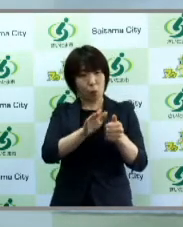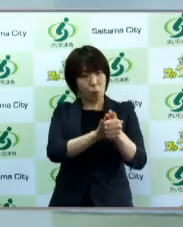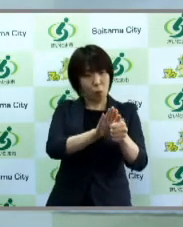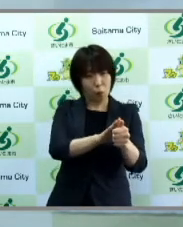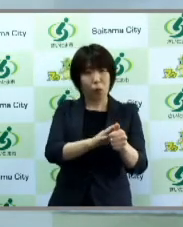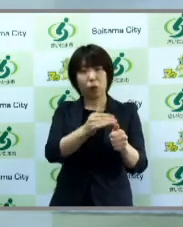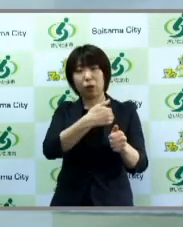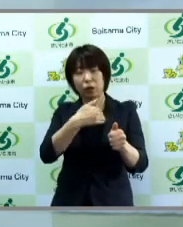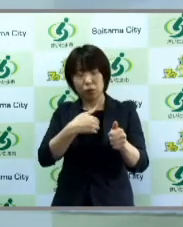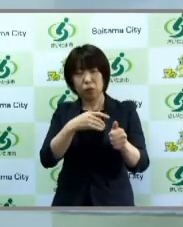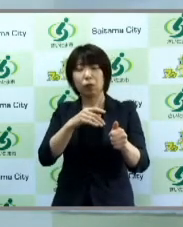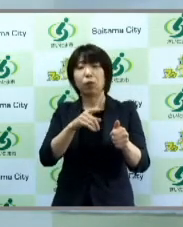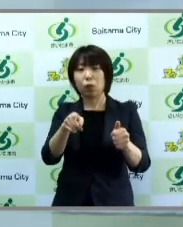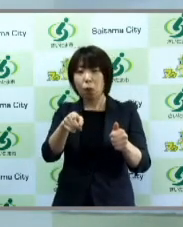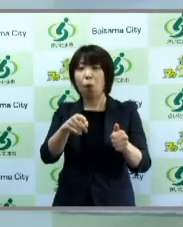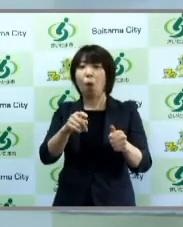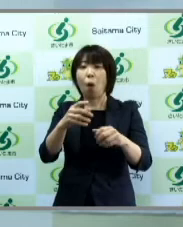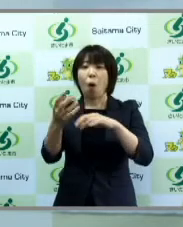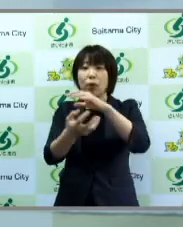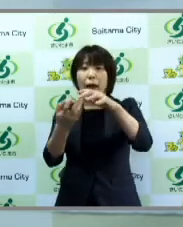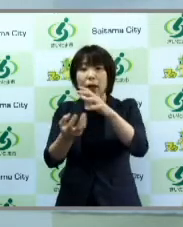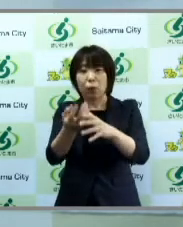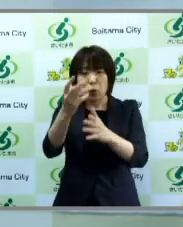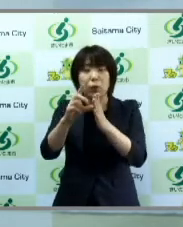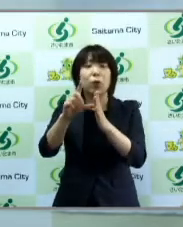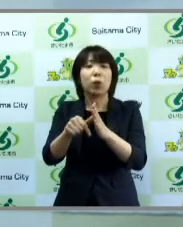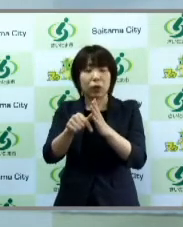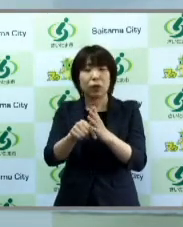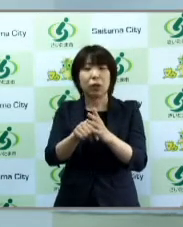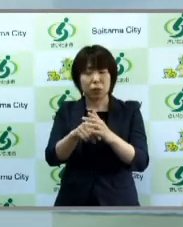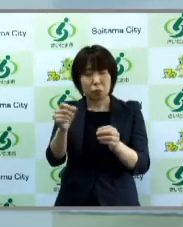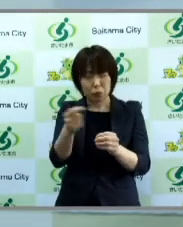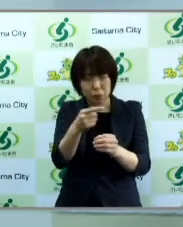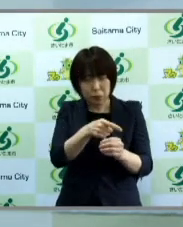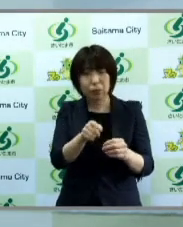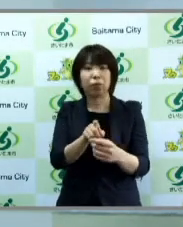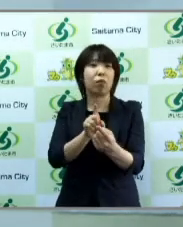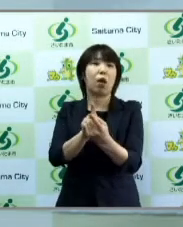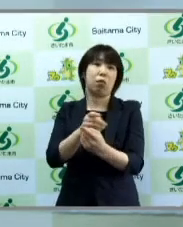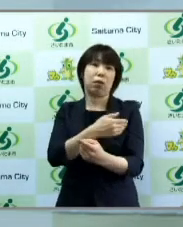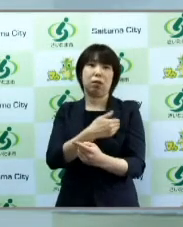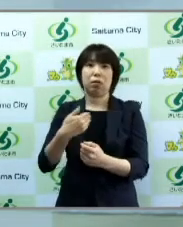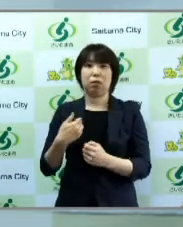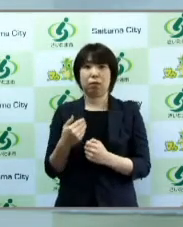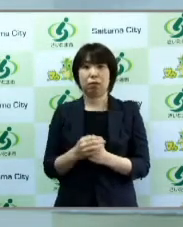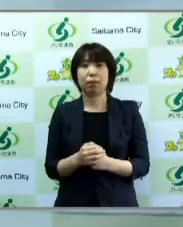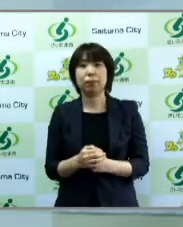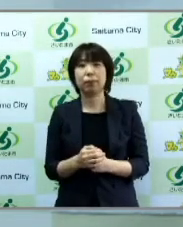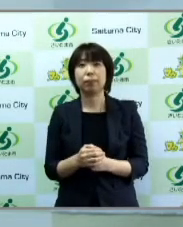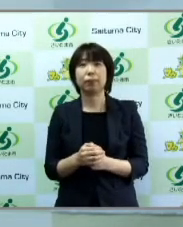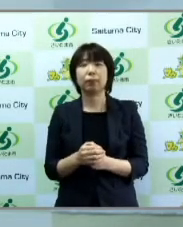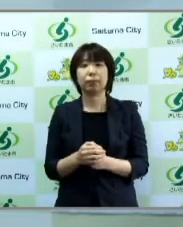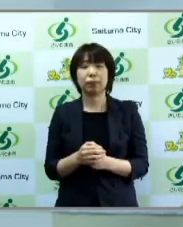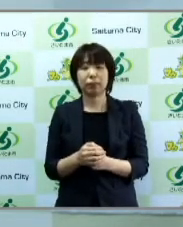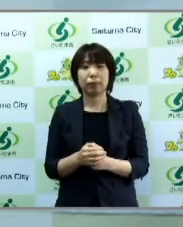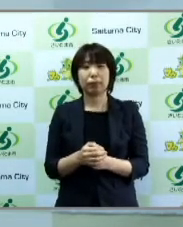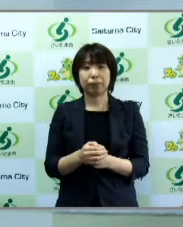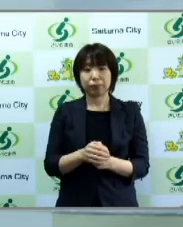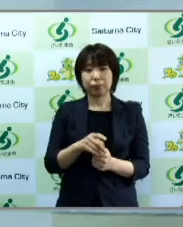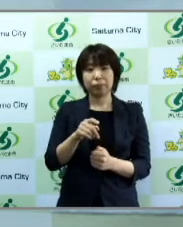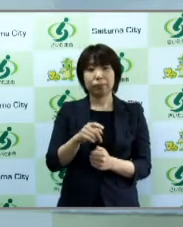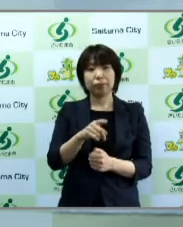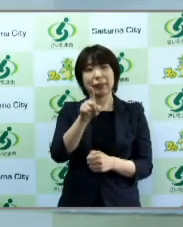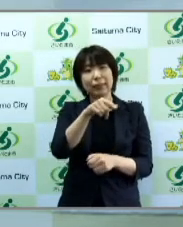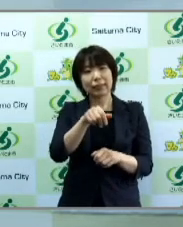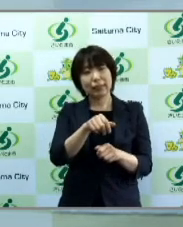の迅速な処理を行うことができるというものになります。また事業者の提供可能な人員あるいは資機材をあらかじめ